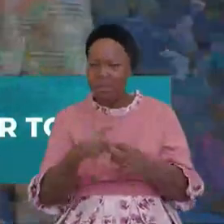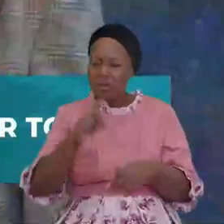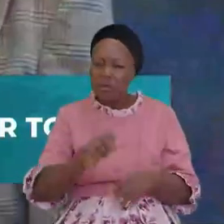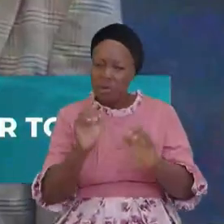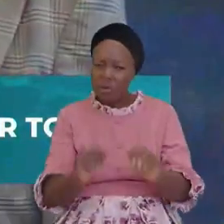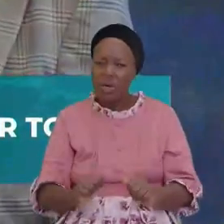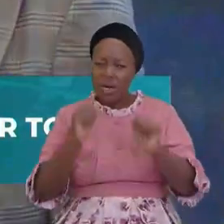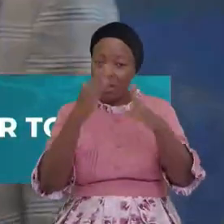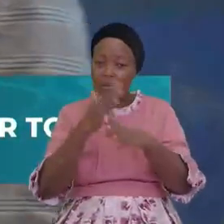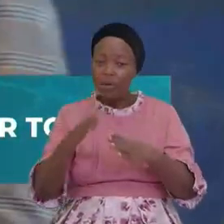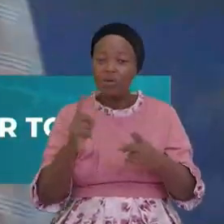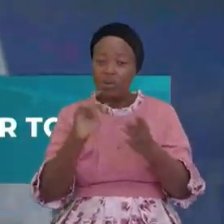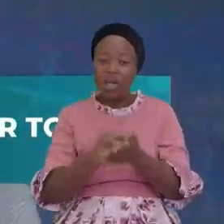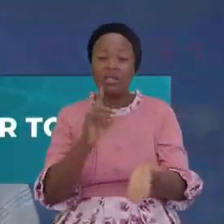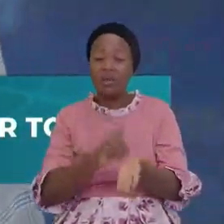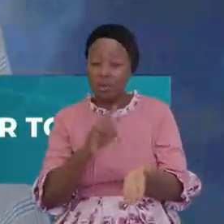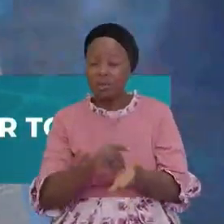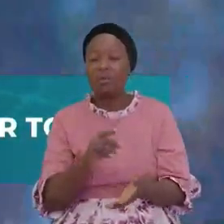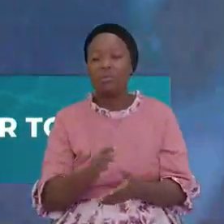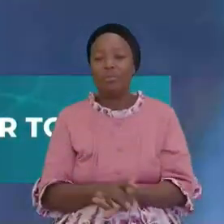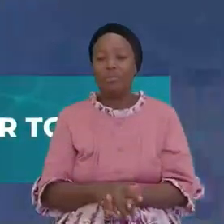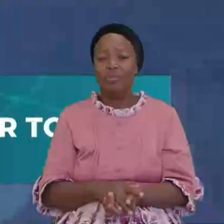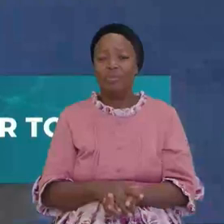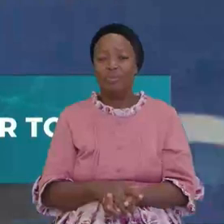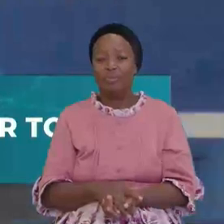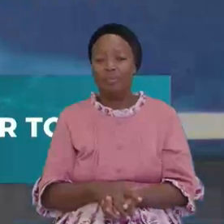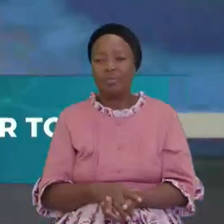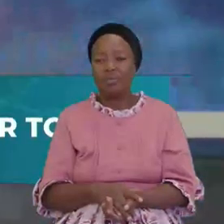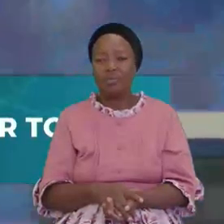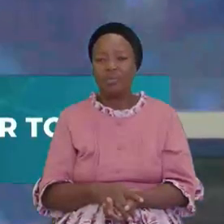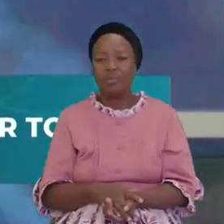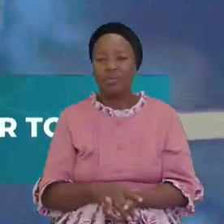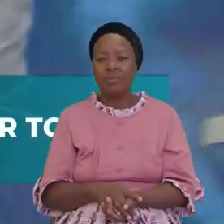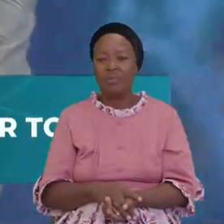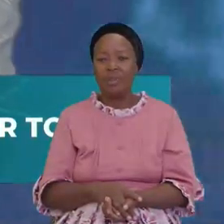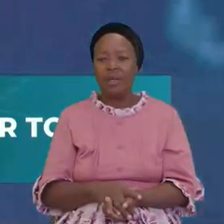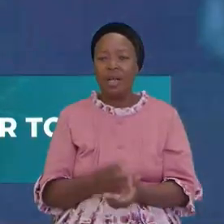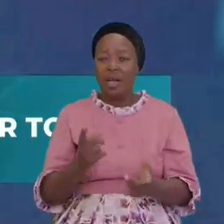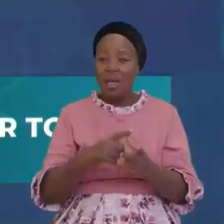alors? Tu dois te soumettre totalement à ce docteur.